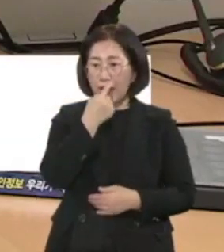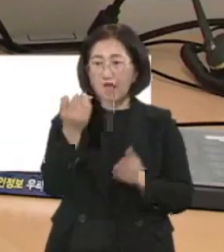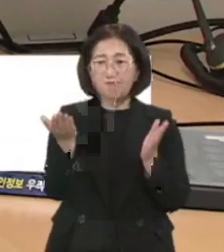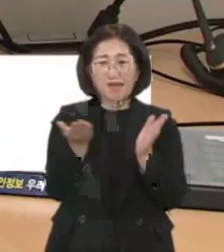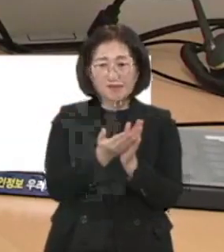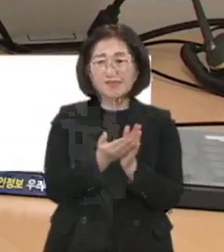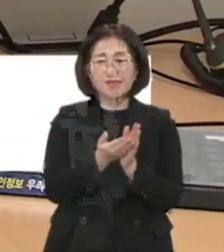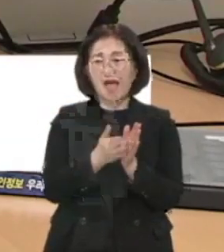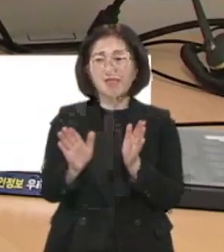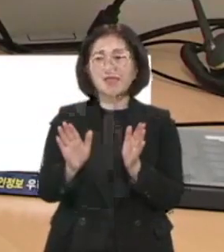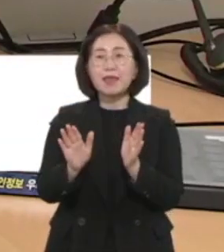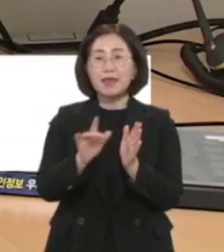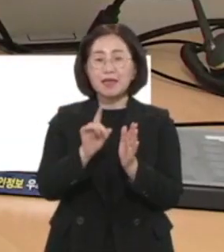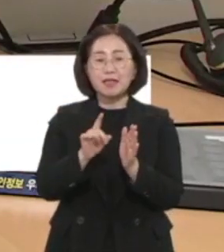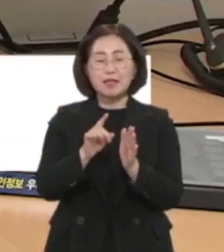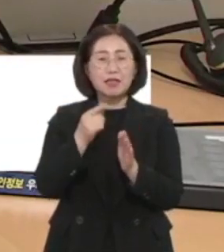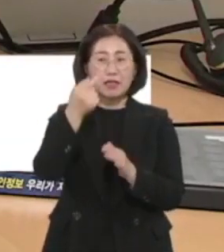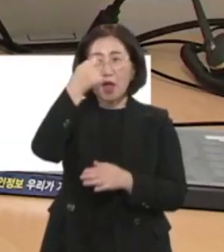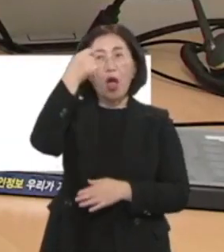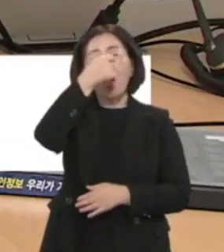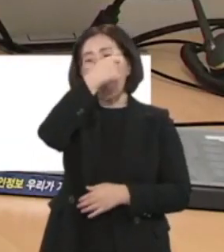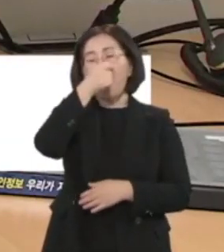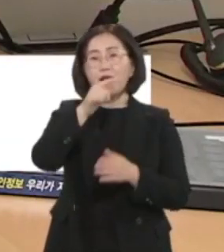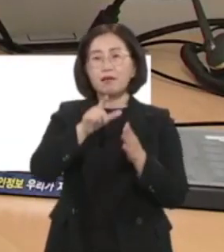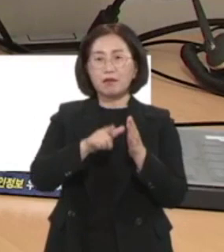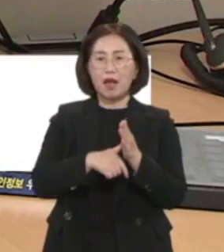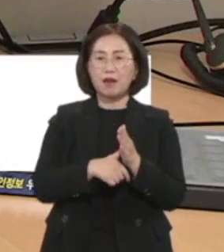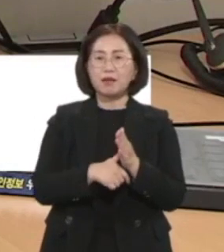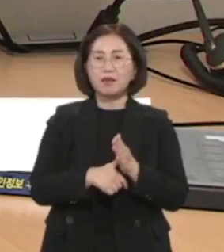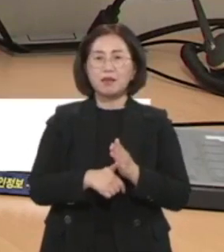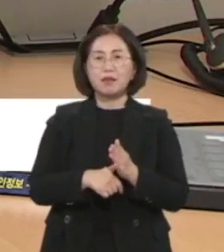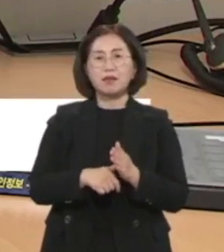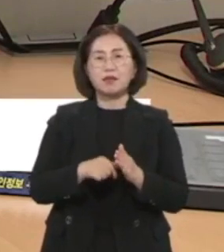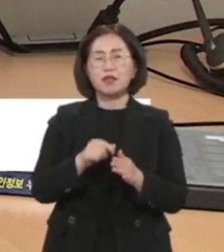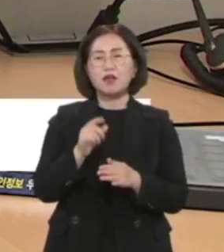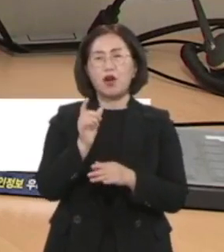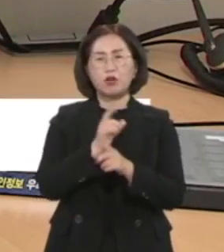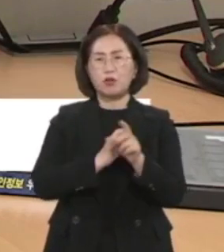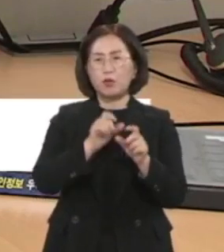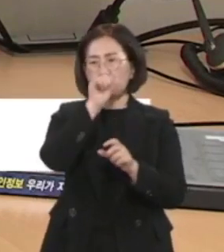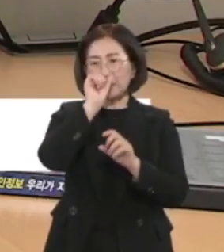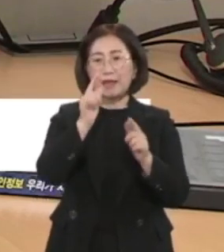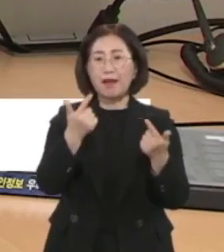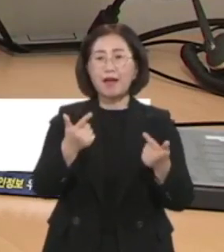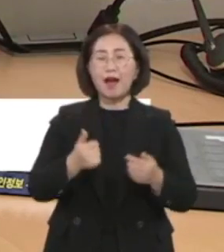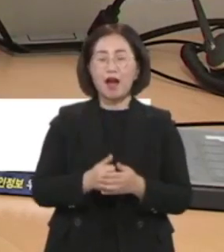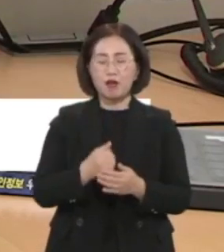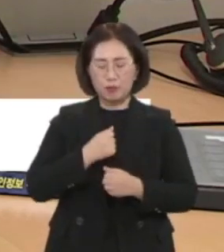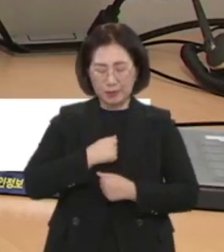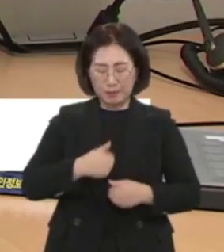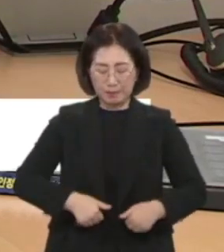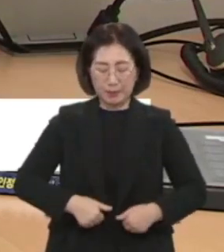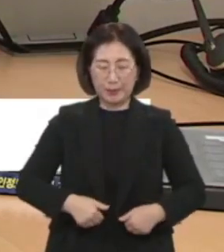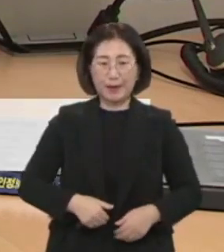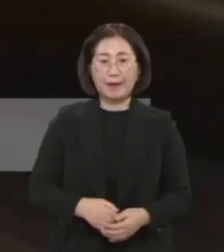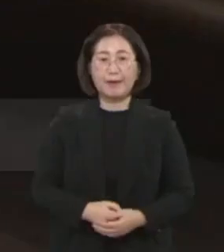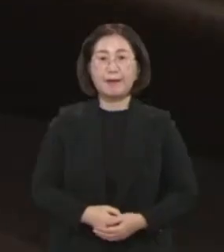쓰거나 올바르게 자만하지 않을 경우 충혈이 심해지거나 피부염, 결막염 등 부작용을 처리할 수 있어 주의가